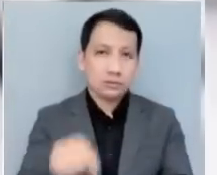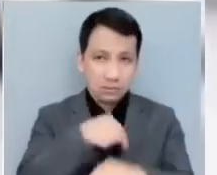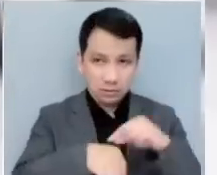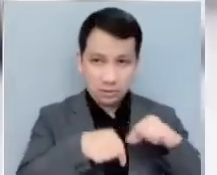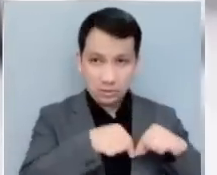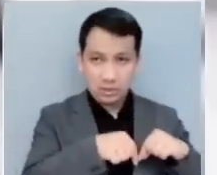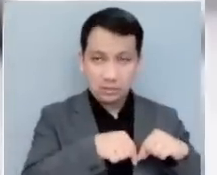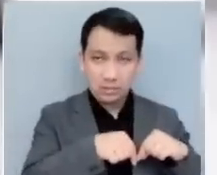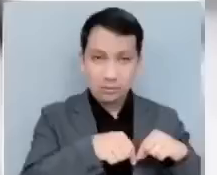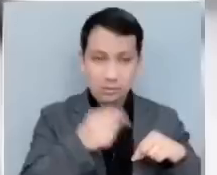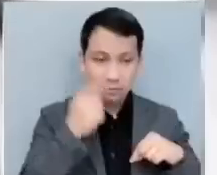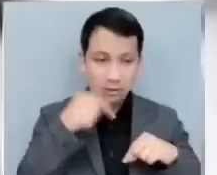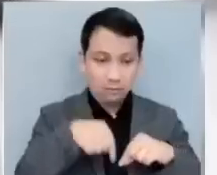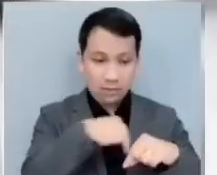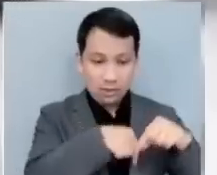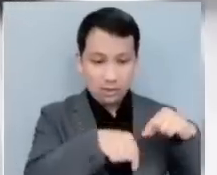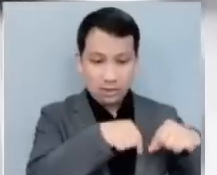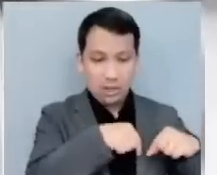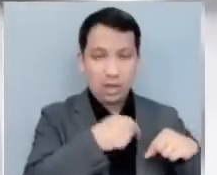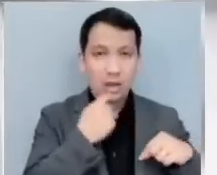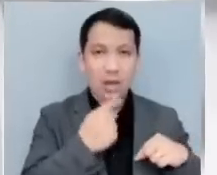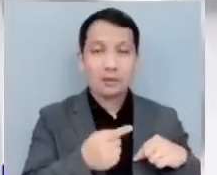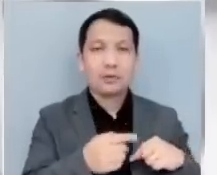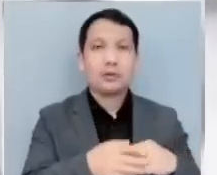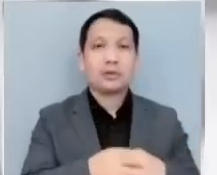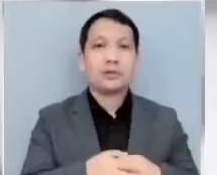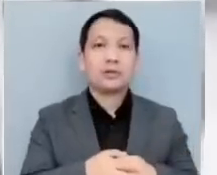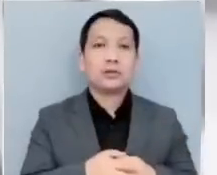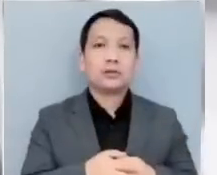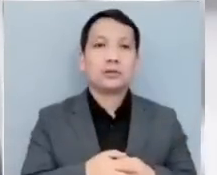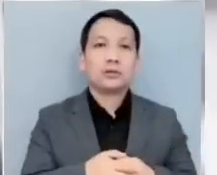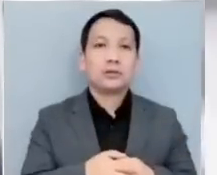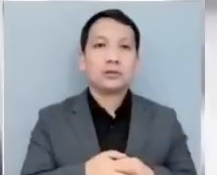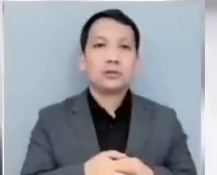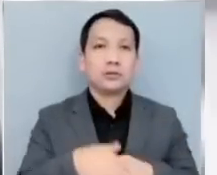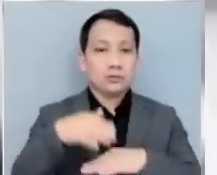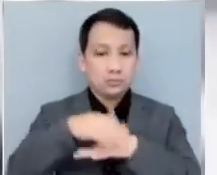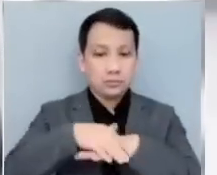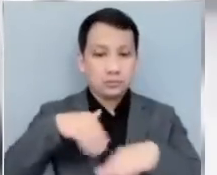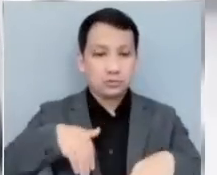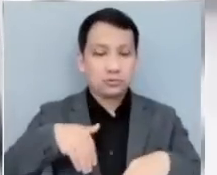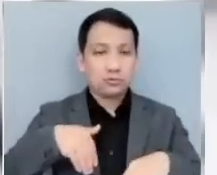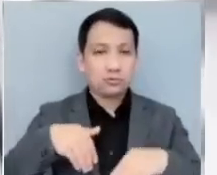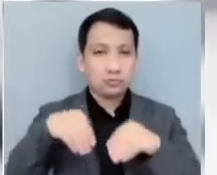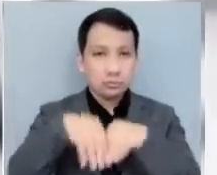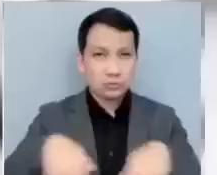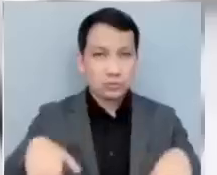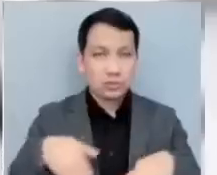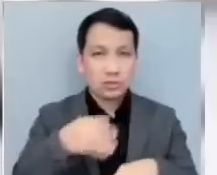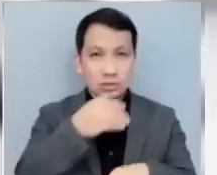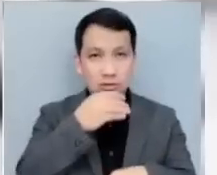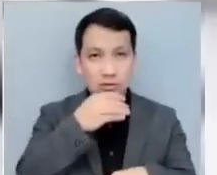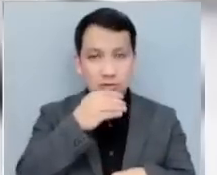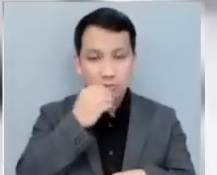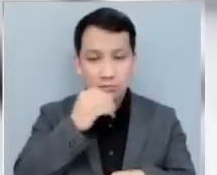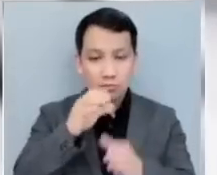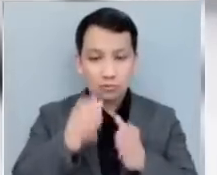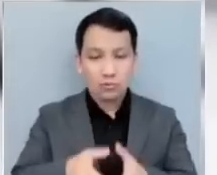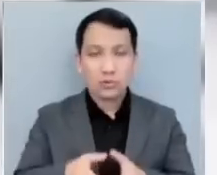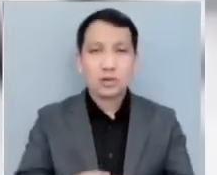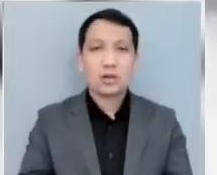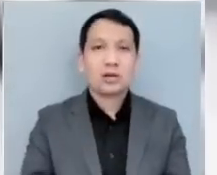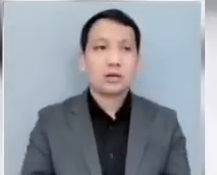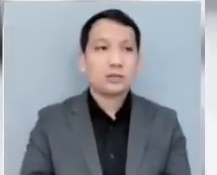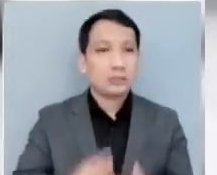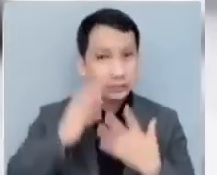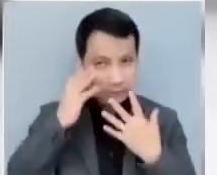back, ang sinasabi ko nga, it's the call of the ground commander. Parang sinasabi ko nga sa inyo eh, decision ng